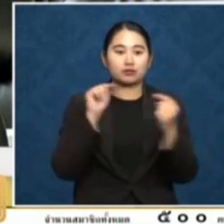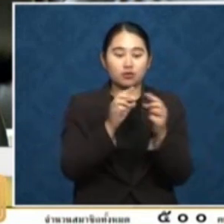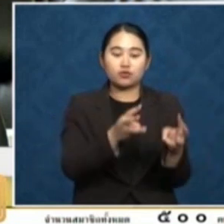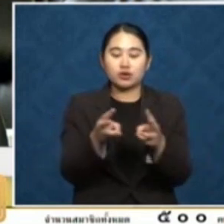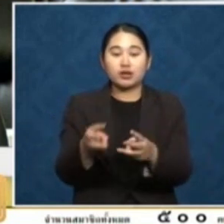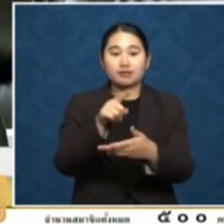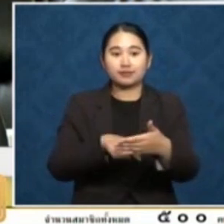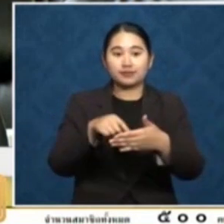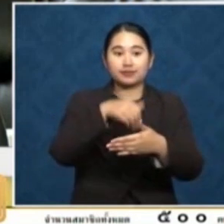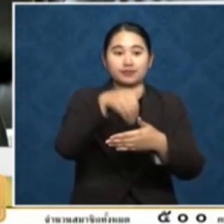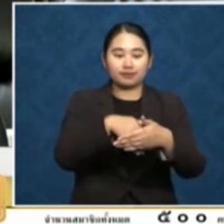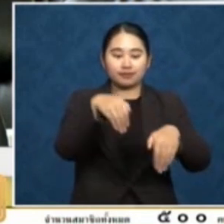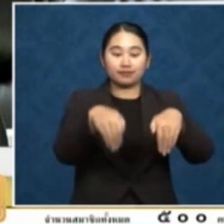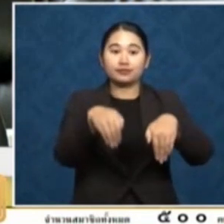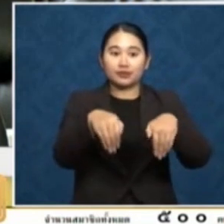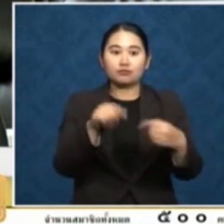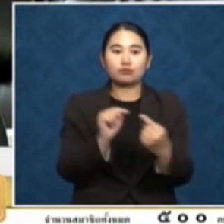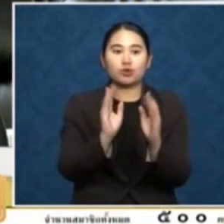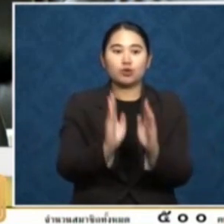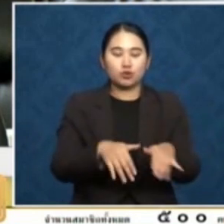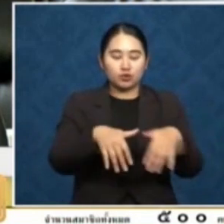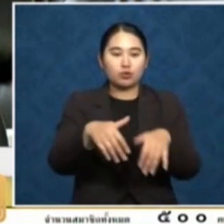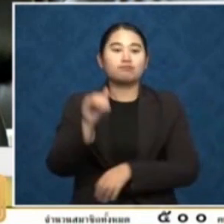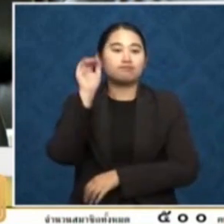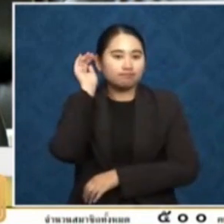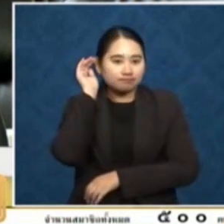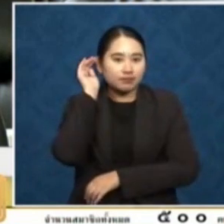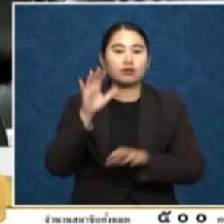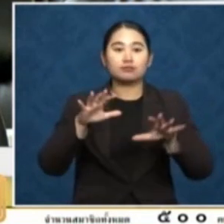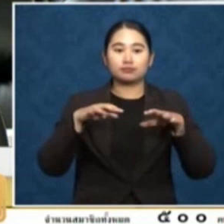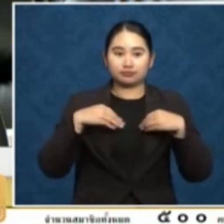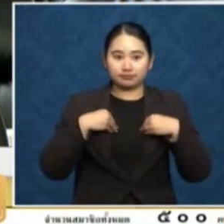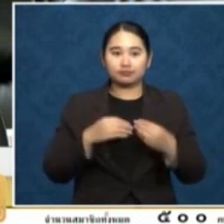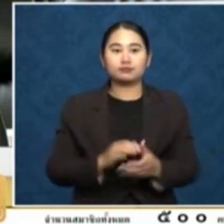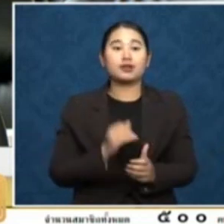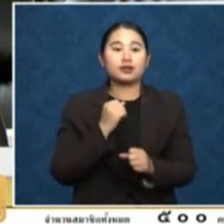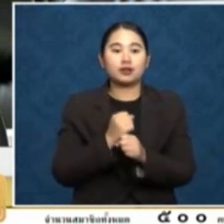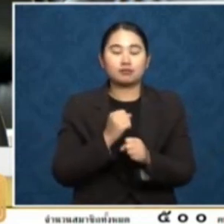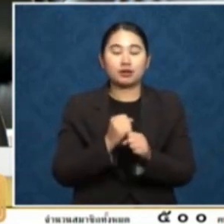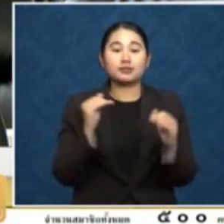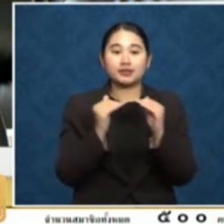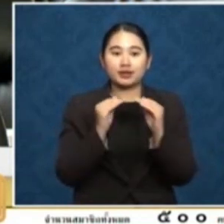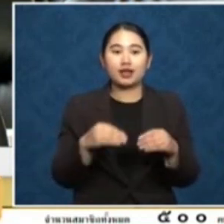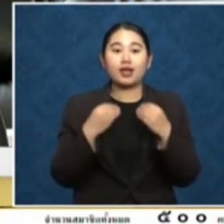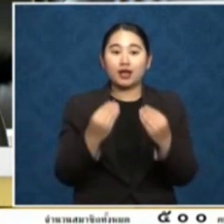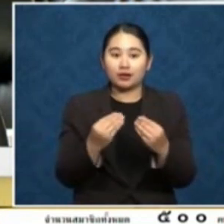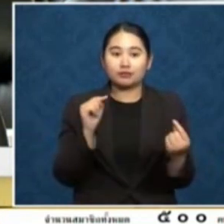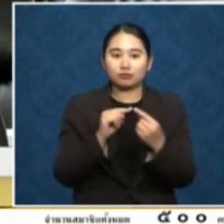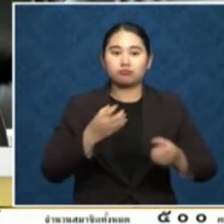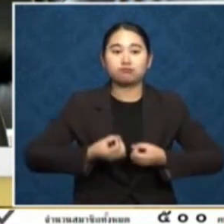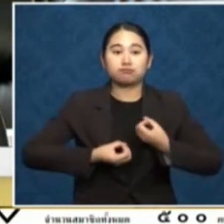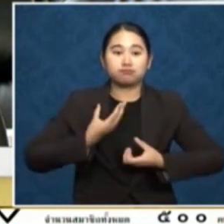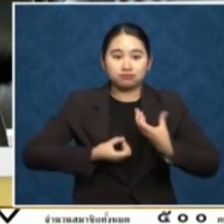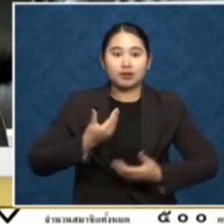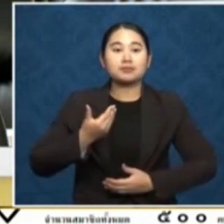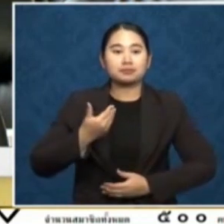ขเรามีรัฐบาลที่มาจากการเลือกตั้งได้รับความไว้วางใจจากประชาชนเราก็ได้ให้สิทธิ